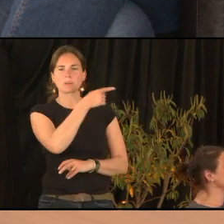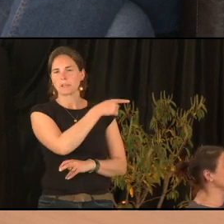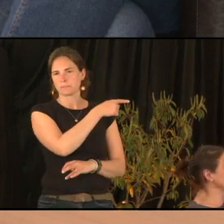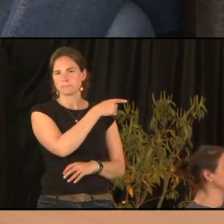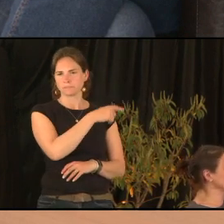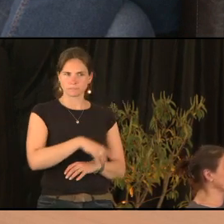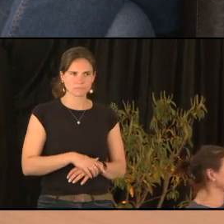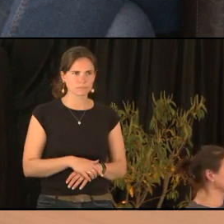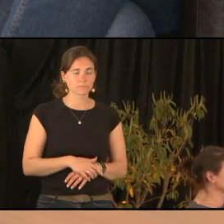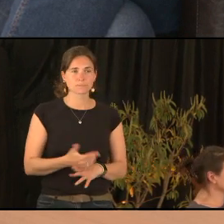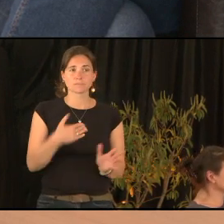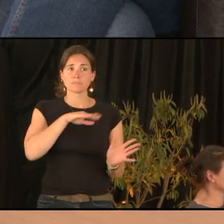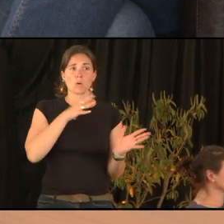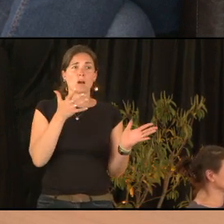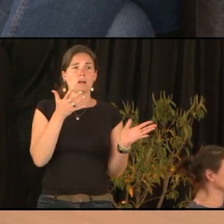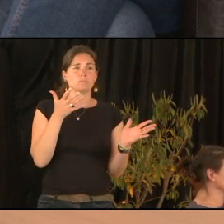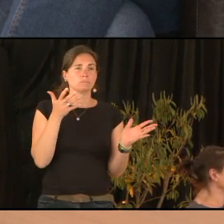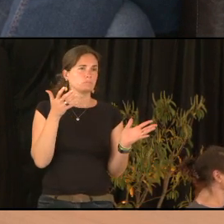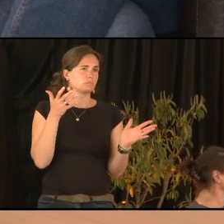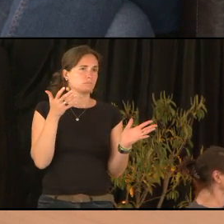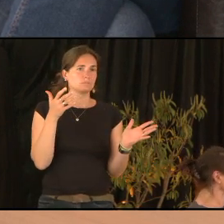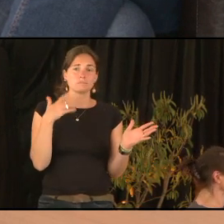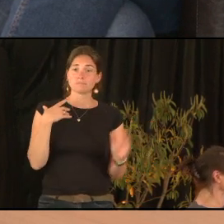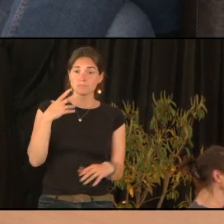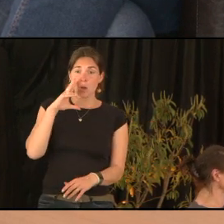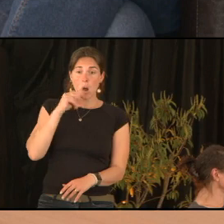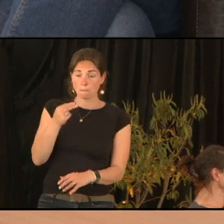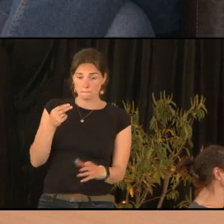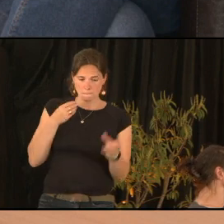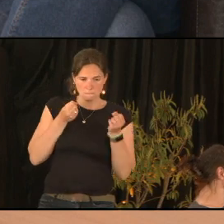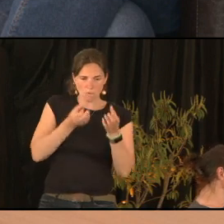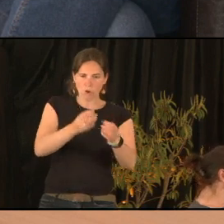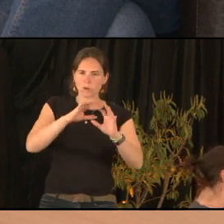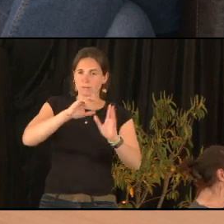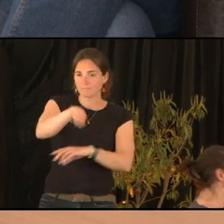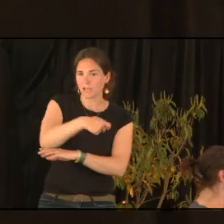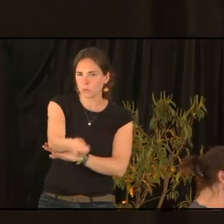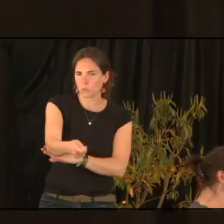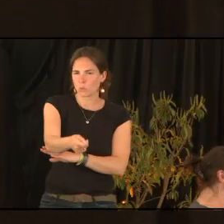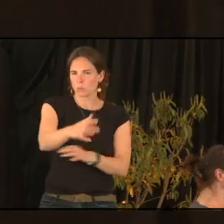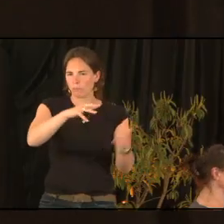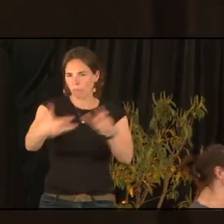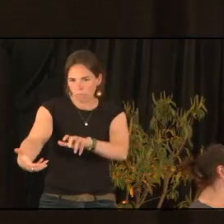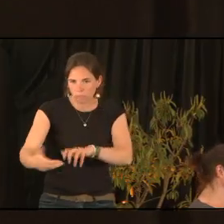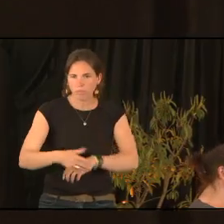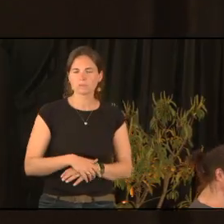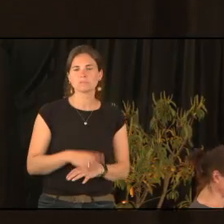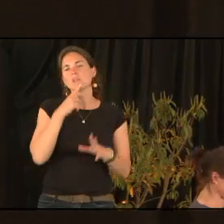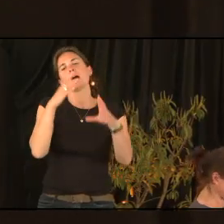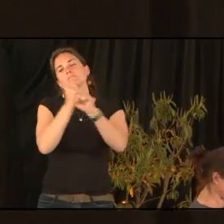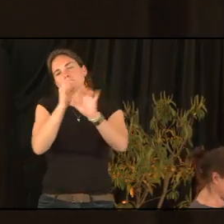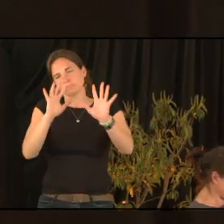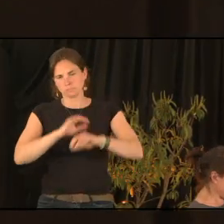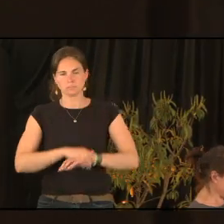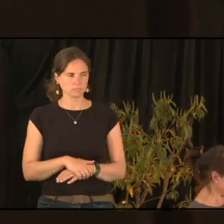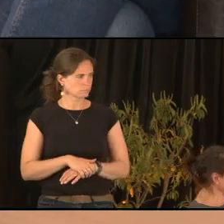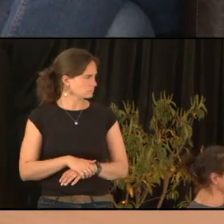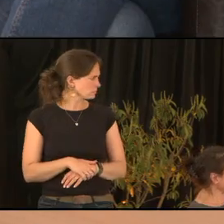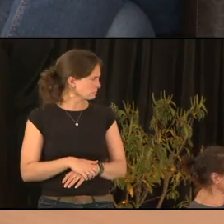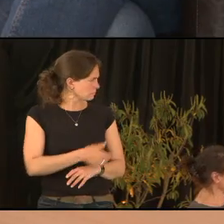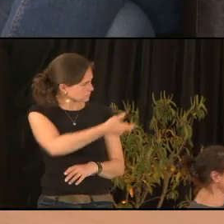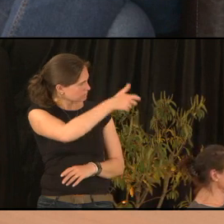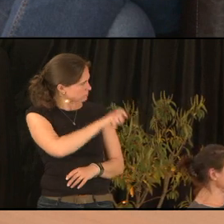comme des passeurs, en fait, des passages. En fait, ils sont des passages. C'est pas vraiment des entités avec une intentionnalité